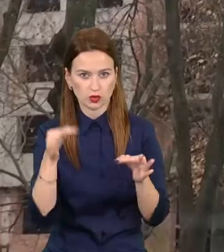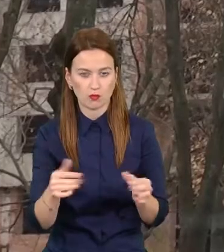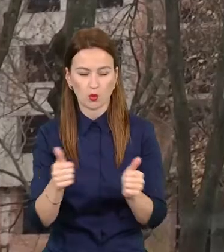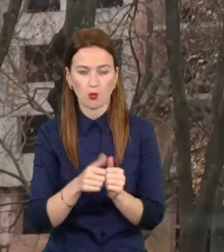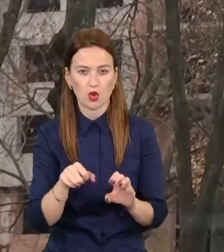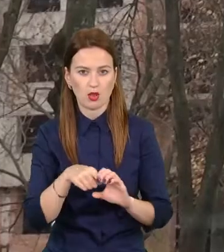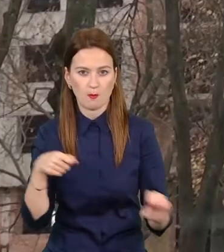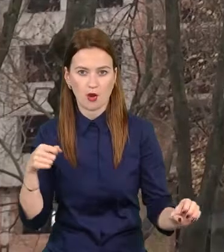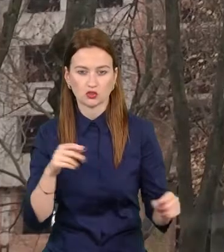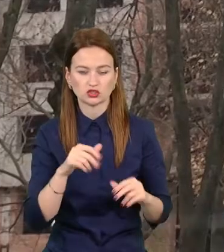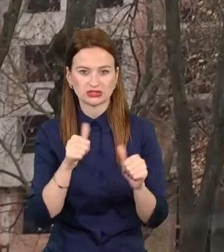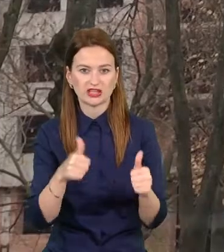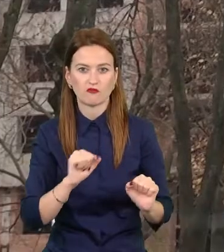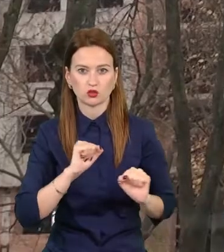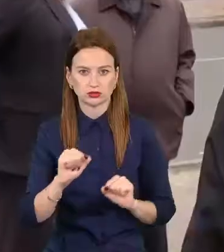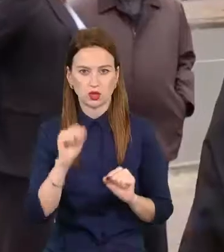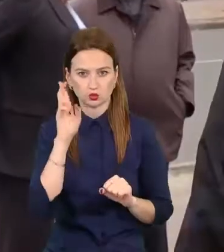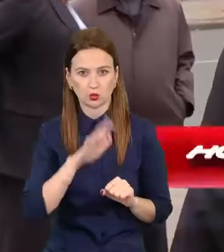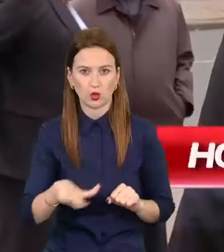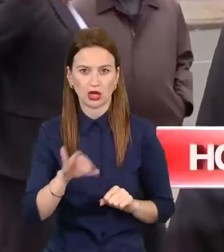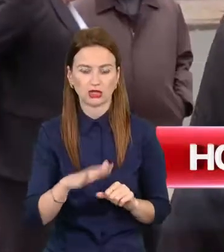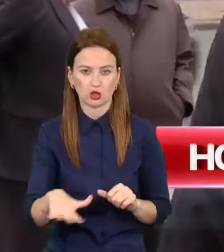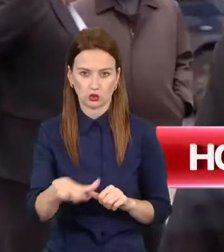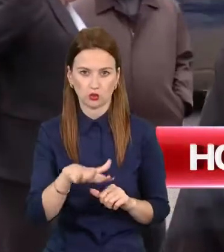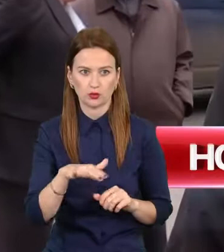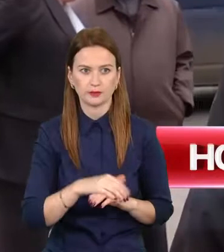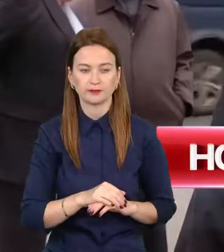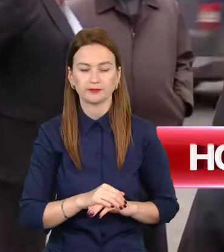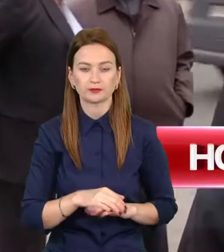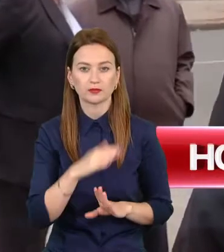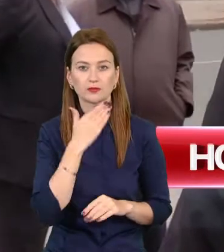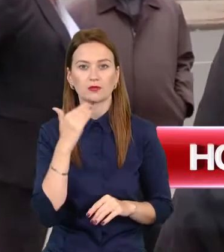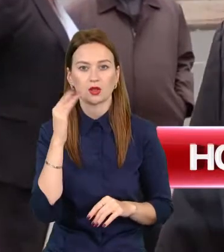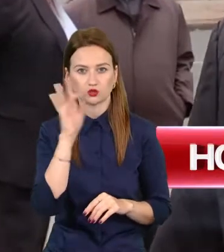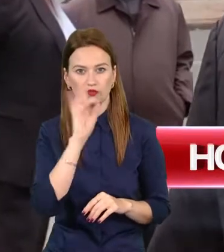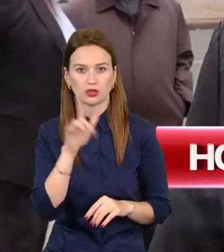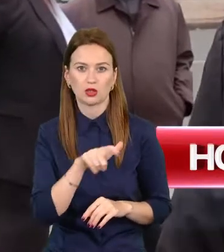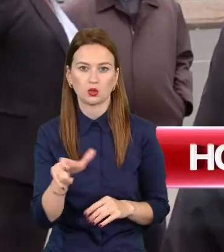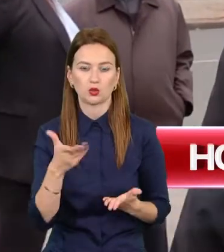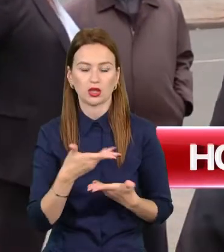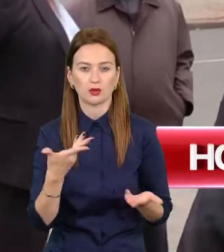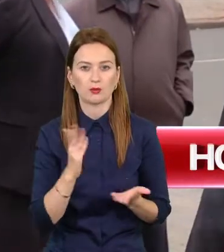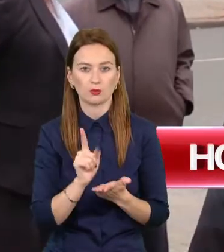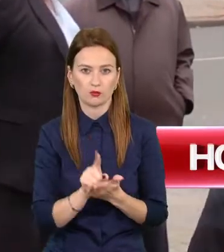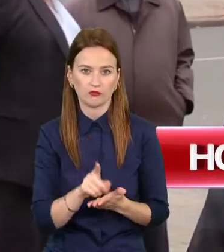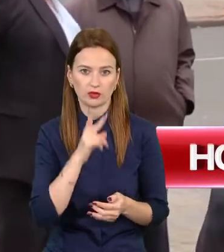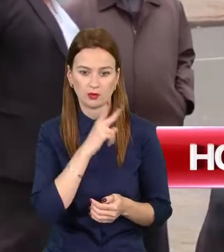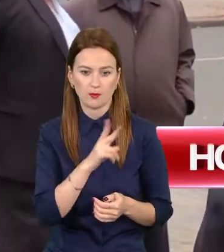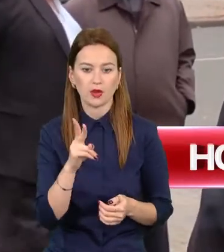– символ захисту країни та території. У нас багато видатних людей, яких ми повинні бачити і